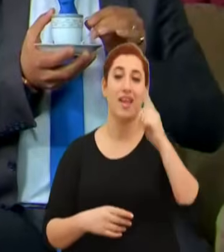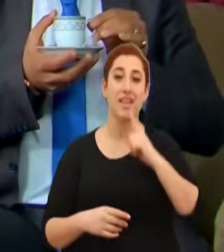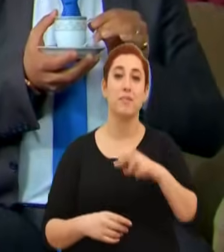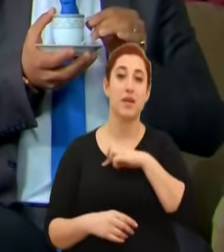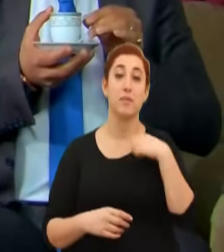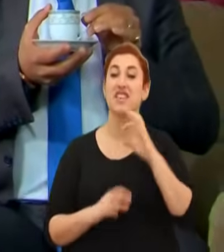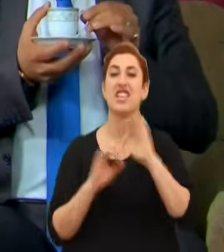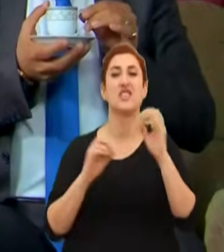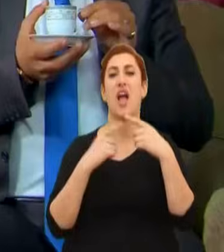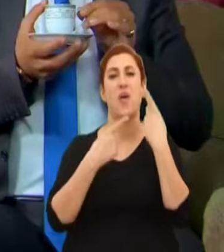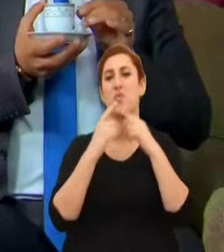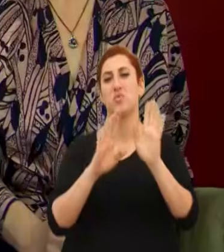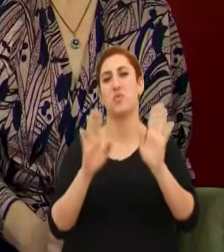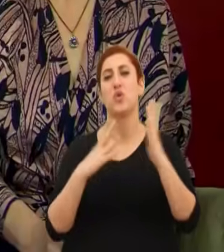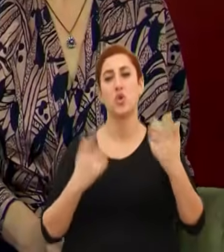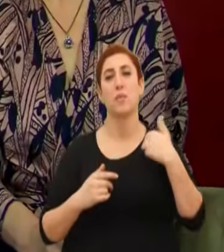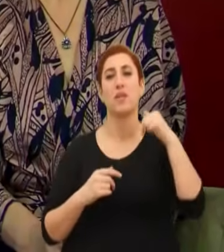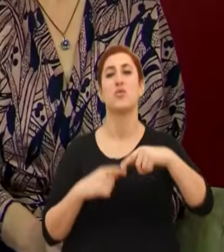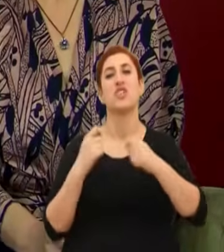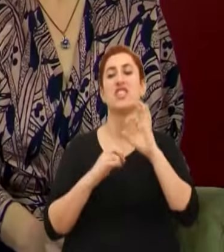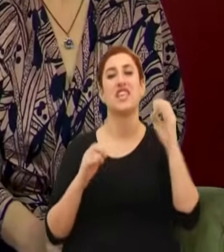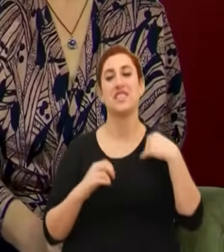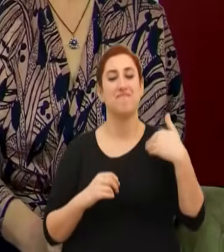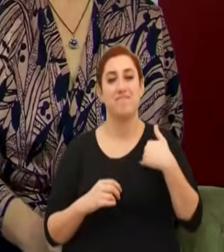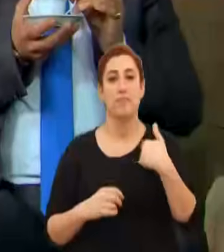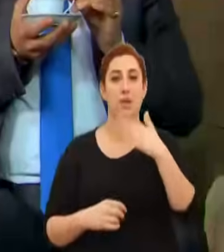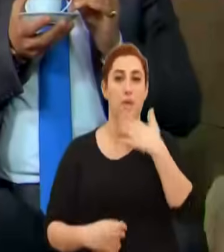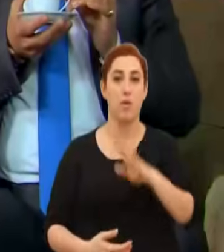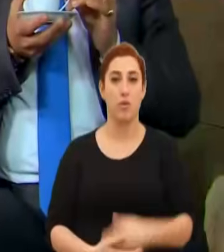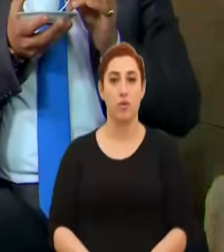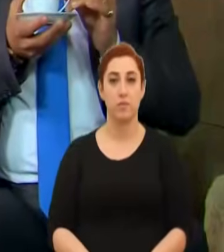emri peygamber. Bence hiç geçmeyelim. Çünkü benim bu işte hiç gönlüm yok.